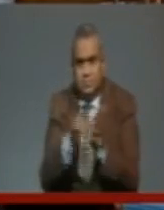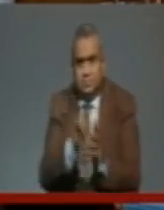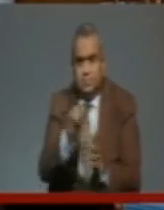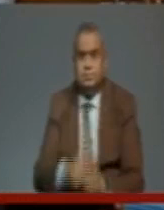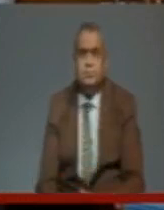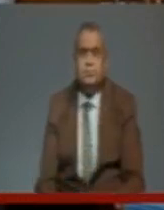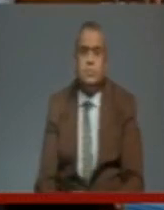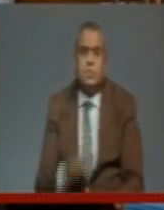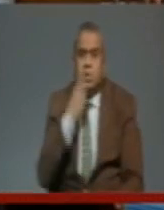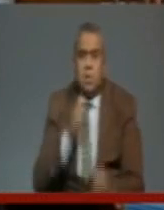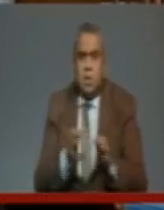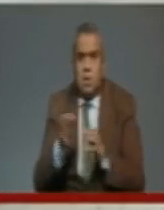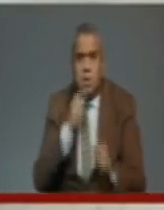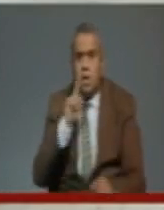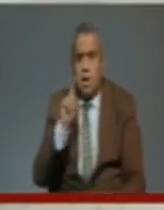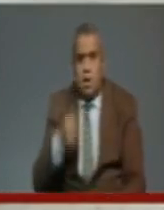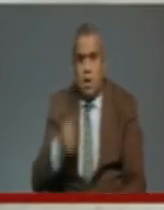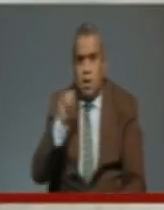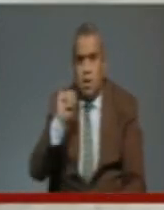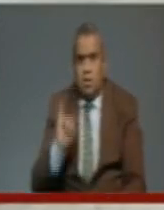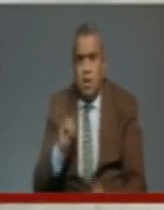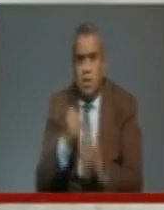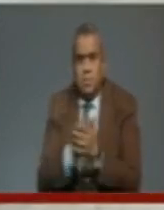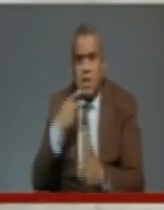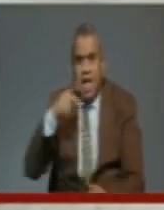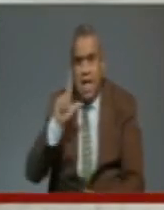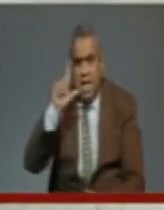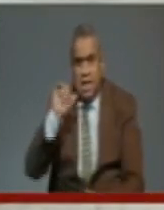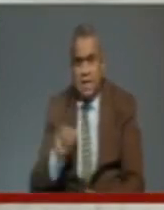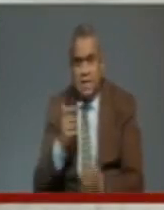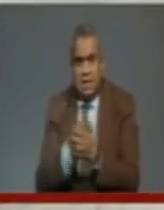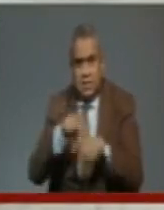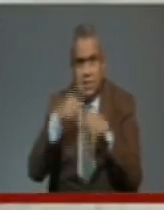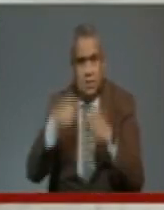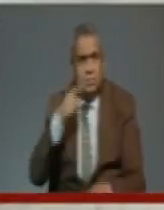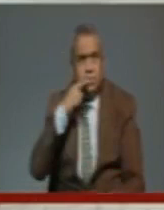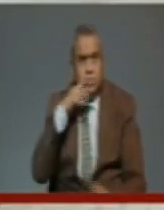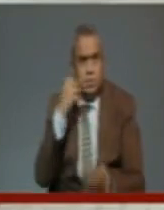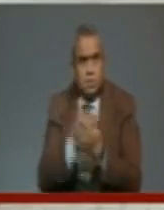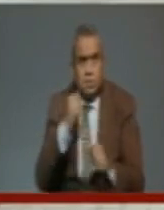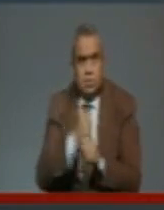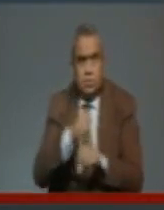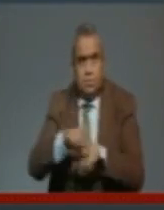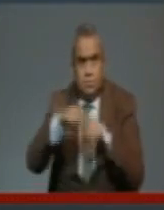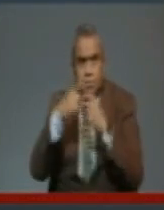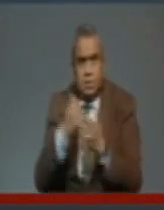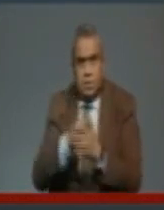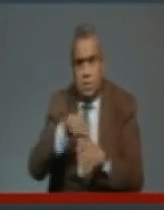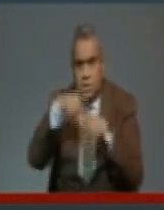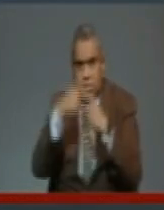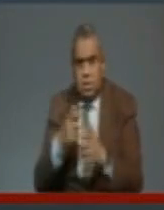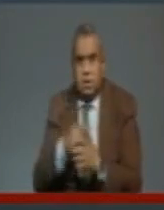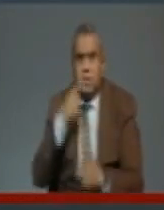مهندس رامي عادل زكي، المهندس المشرف على المشروع من الهيئة العامة لميناء الإسكندرية. في إطار المخطط الشامل لتطوير ميناء الإسكندرية